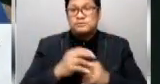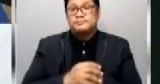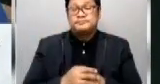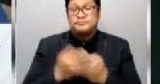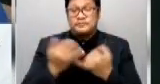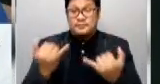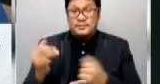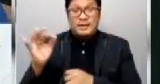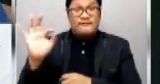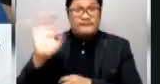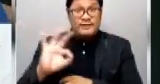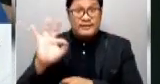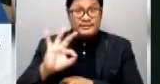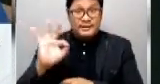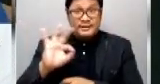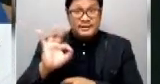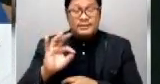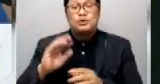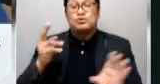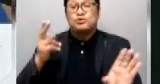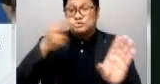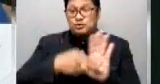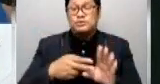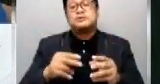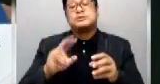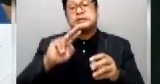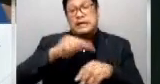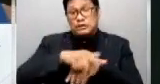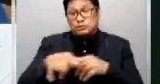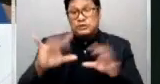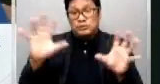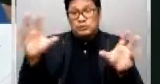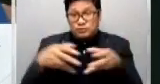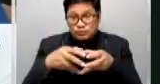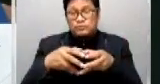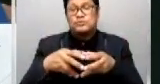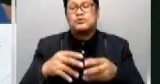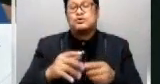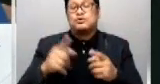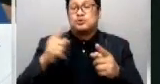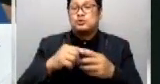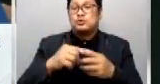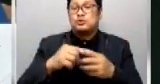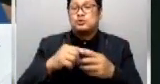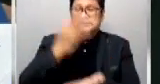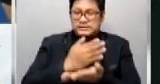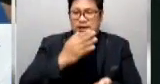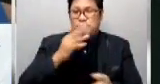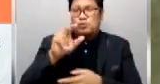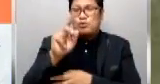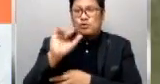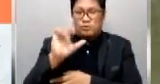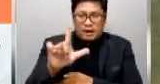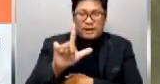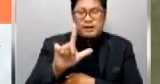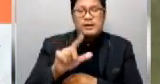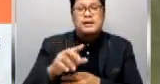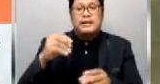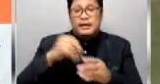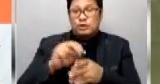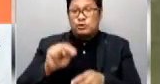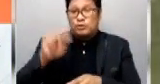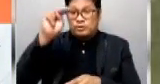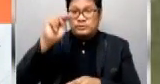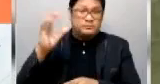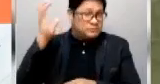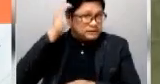sa joint meeting ng National Task Force, Regional Task Force to End Local Communist Armed Conflict in Northern Mindanao, napatayin